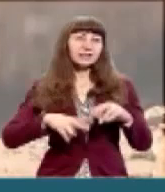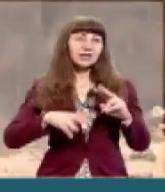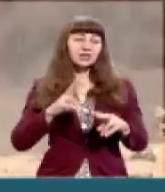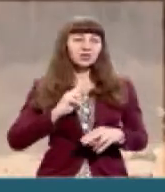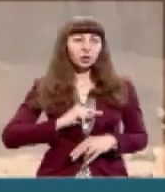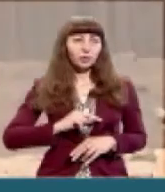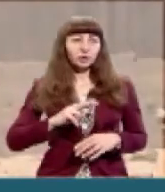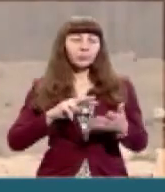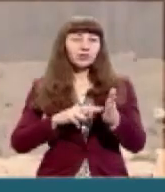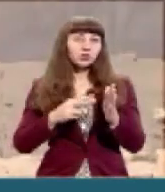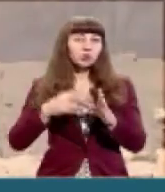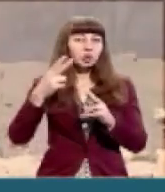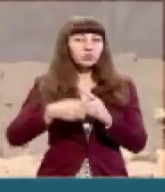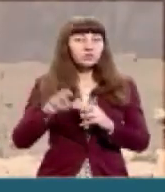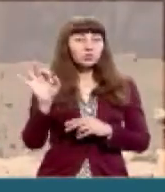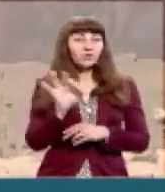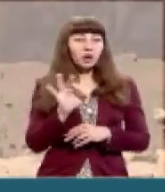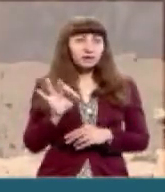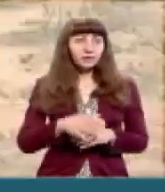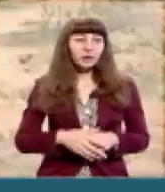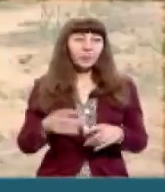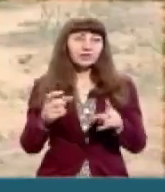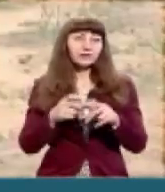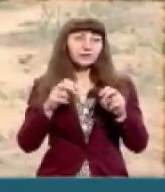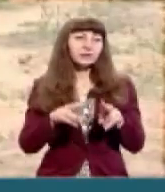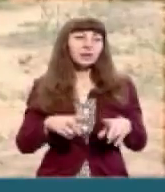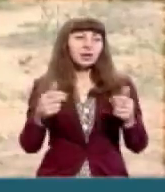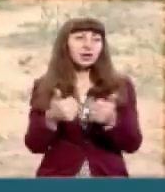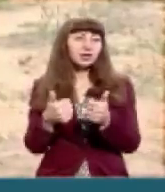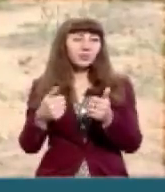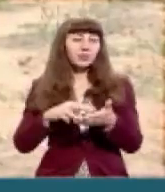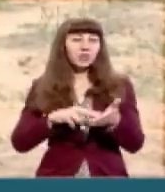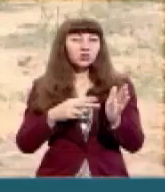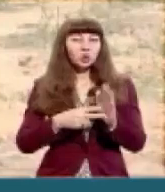работы планируют завершить уже в октябре этого года. По словам специалистов, рядом с комплексом